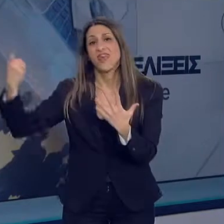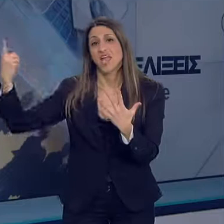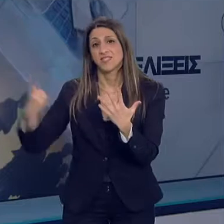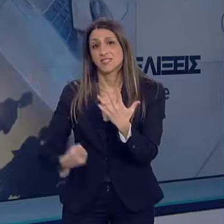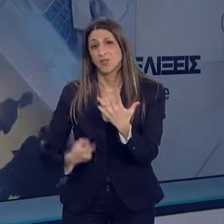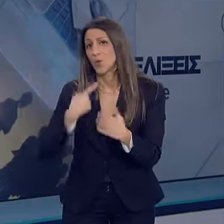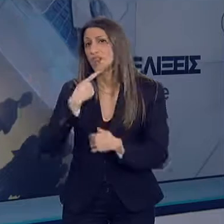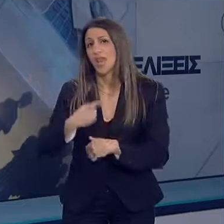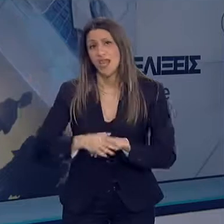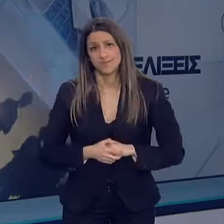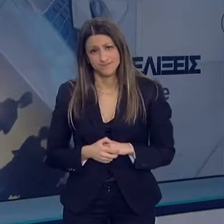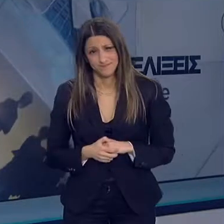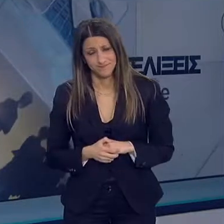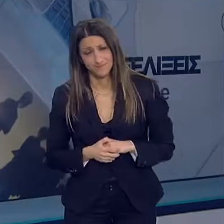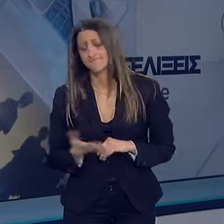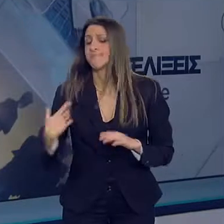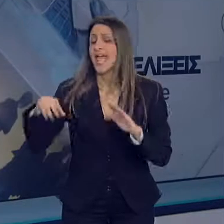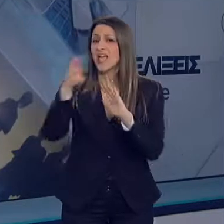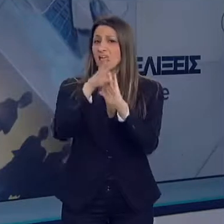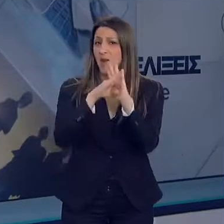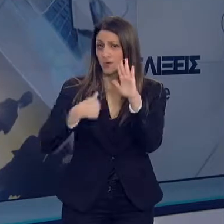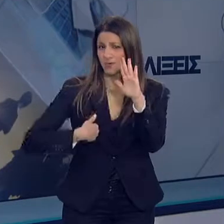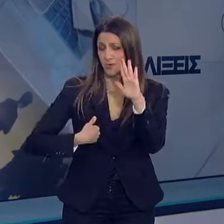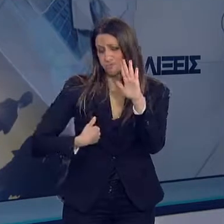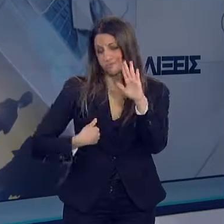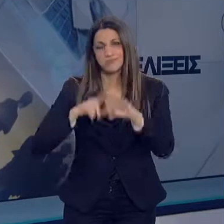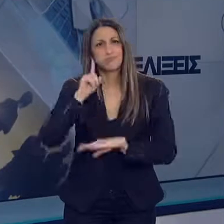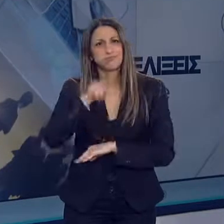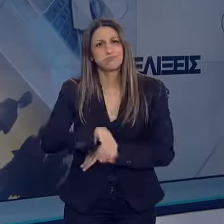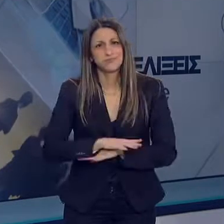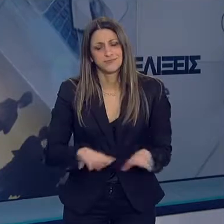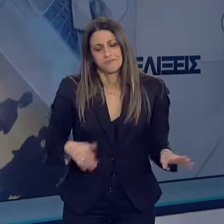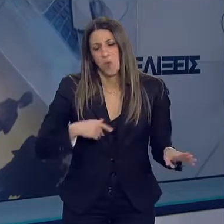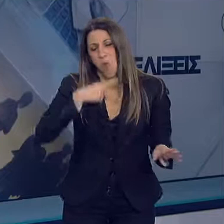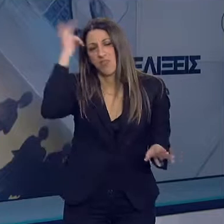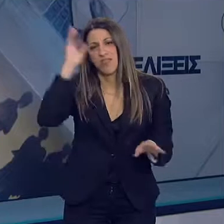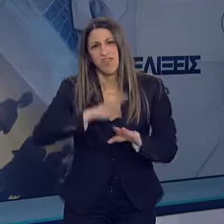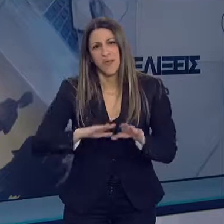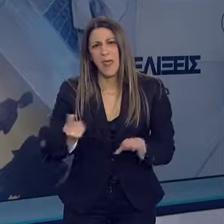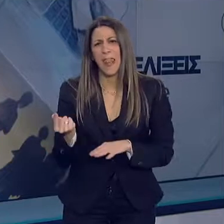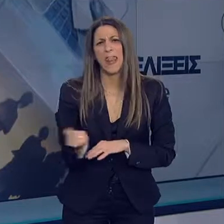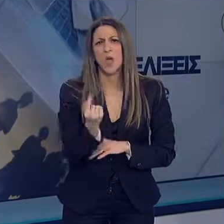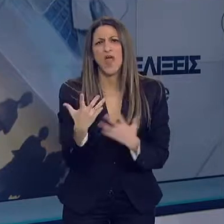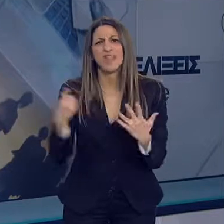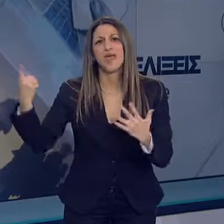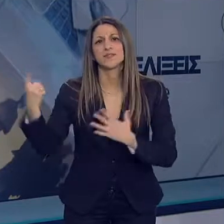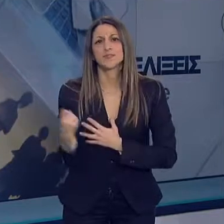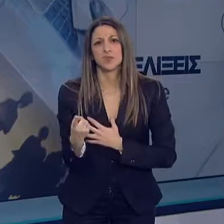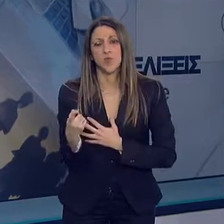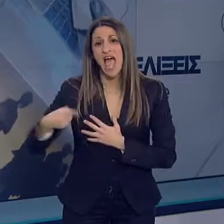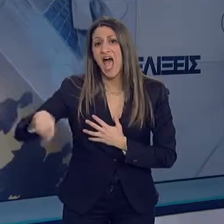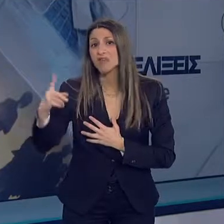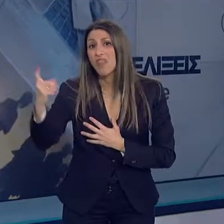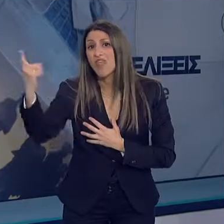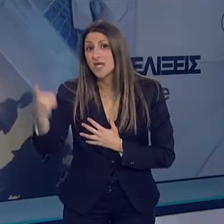δηλώνει εμέσως ή και σαφώς ότι δεν θα ακολουθήσει τις οδηγίες. Είναι λίγοι, είναι ελάχιστοι, είναι όμως ικανοί να